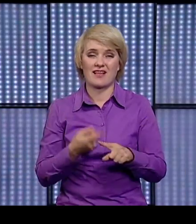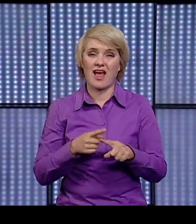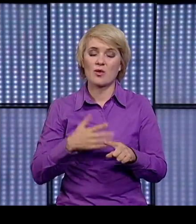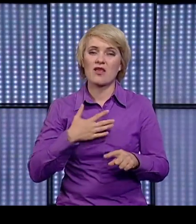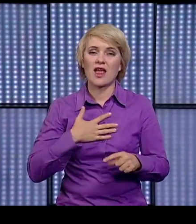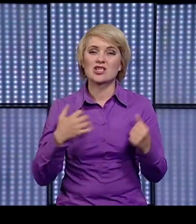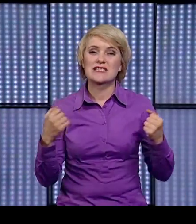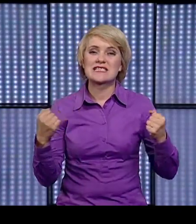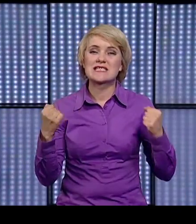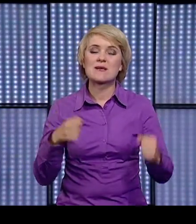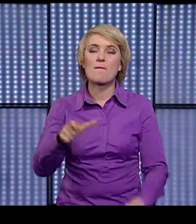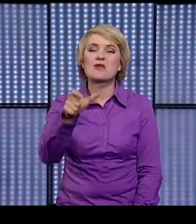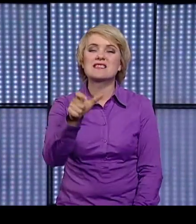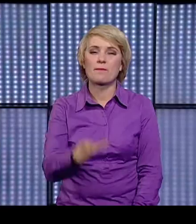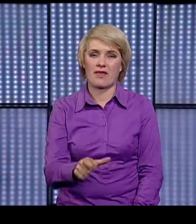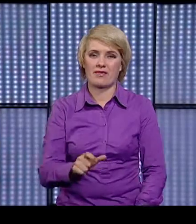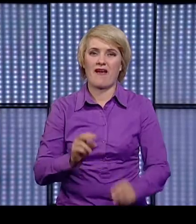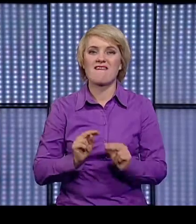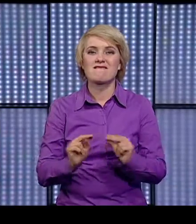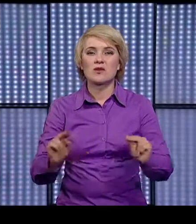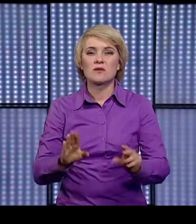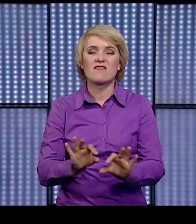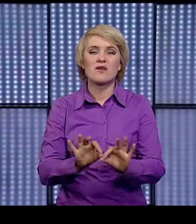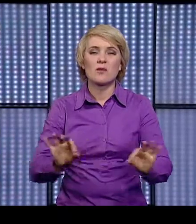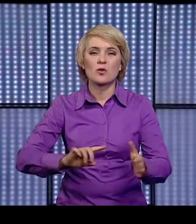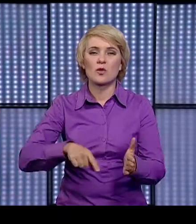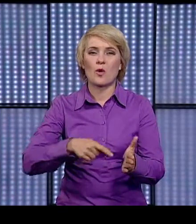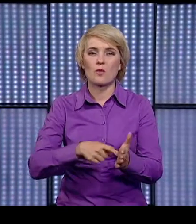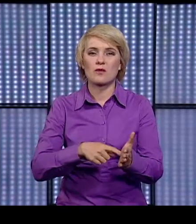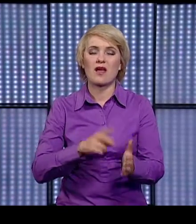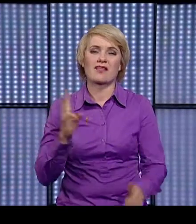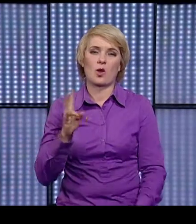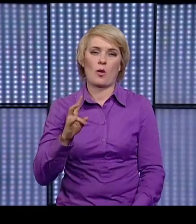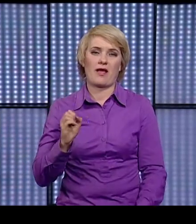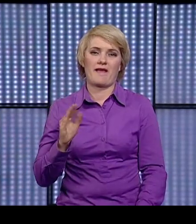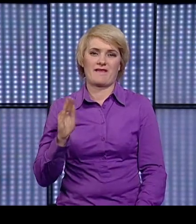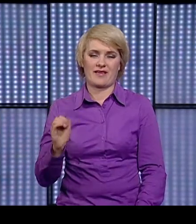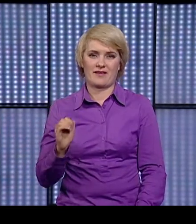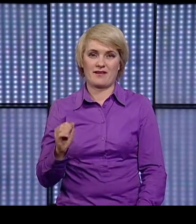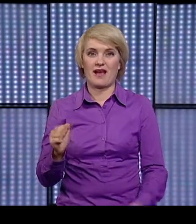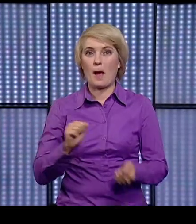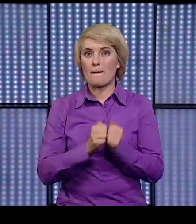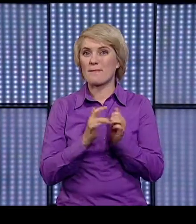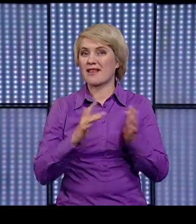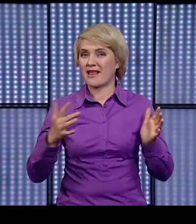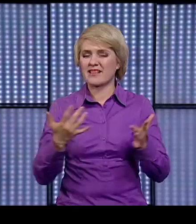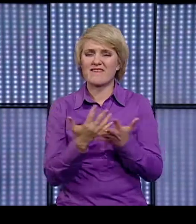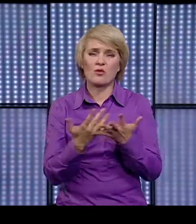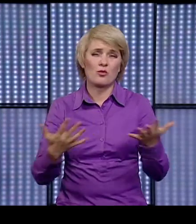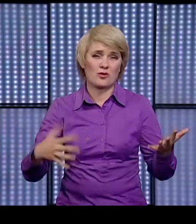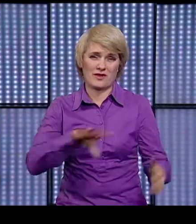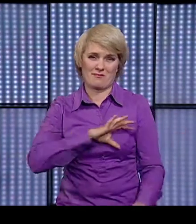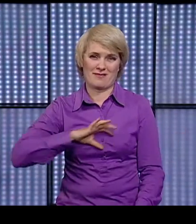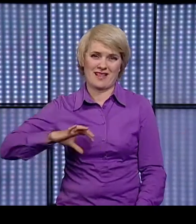в прекрасном городе Николаеве. Спортивні діаманти з оправами на будь-який смак в особі мультимедалістів ігор у Ріо Дениса Дуброва